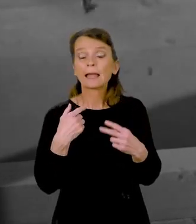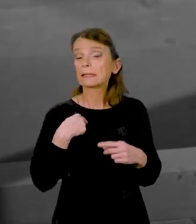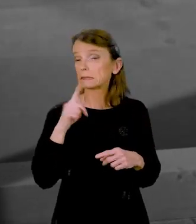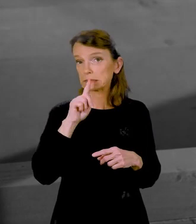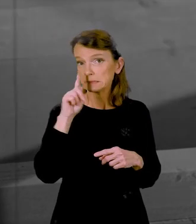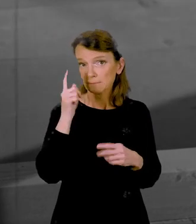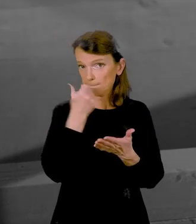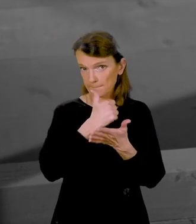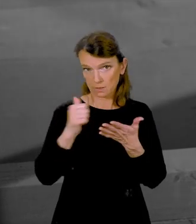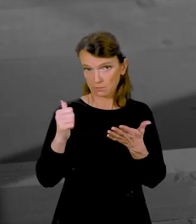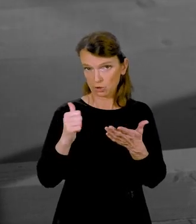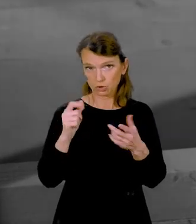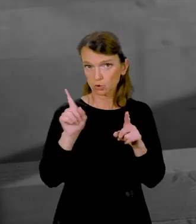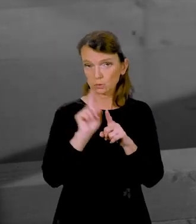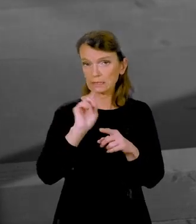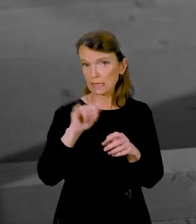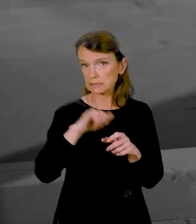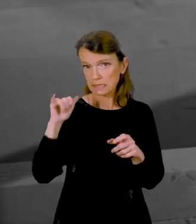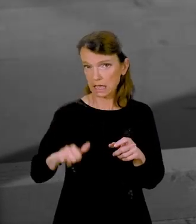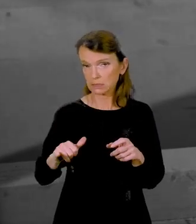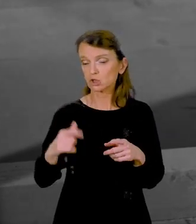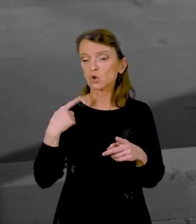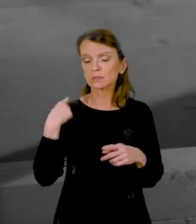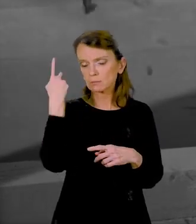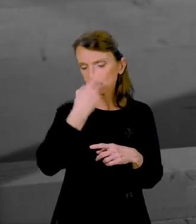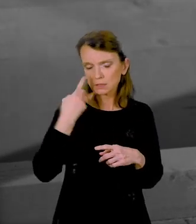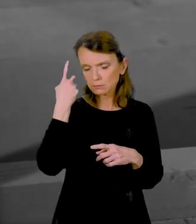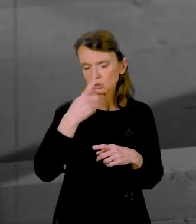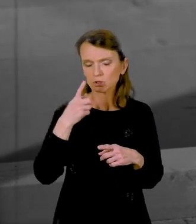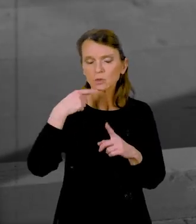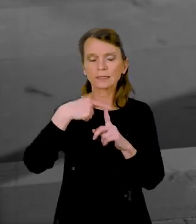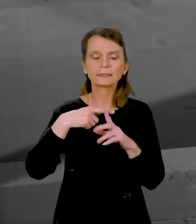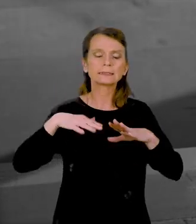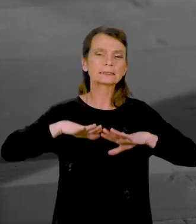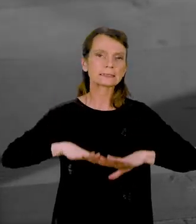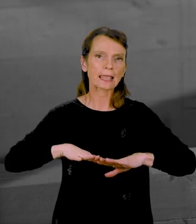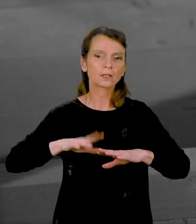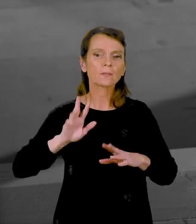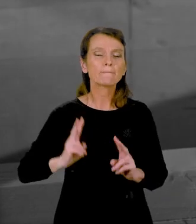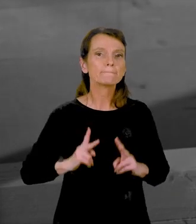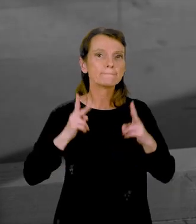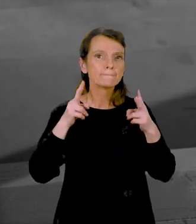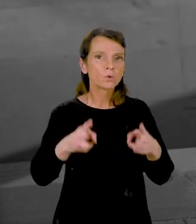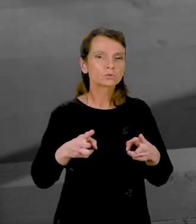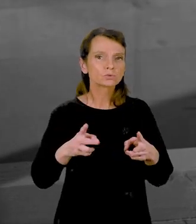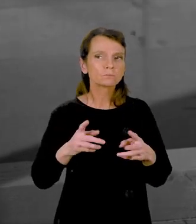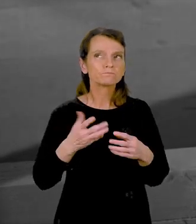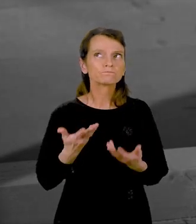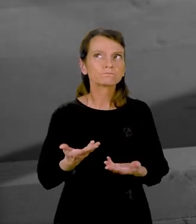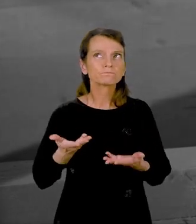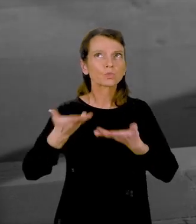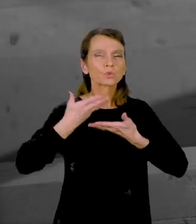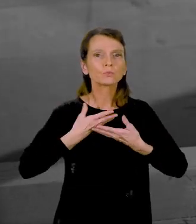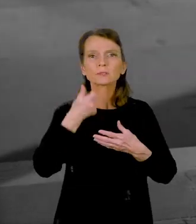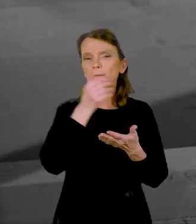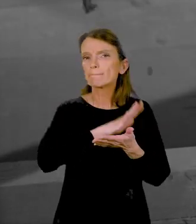Nisem bil ne prvič, ne zadnjič, ker sem razmišljal in sedel na mostu. Ampak dobil sem en preprosto odgovor.